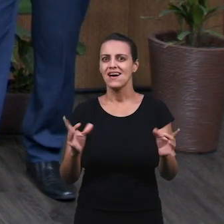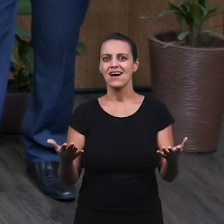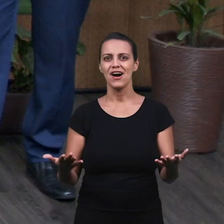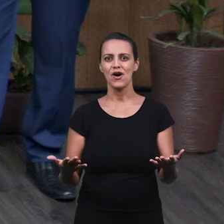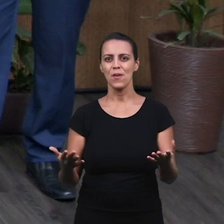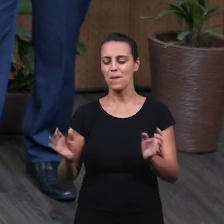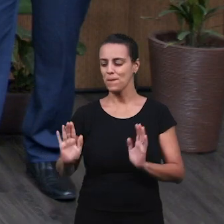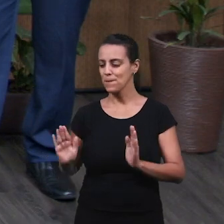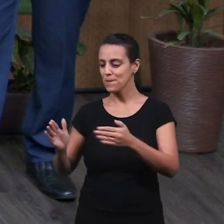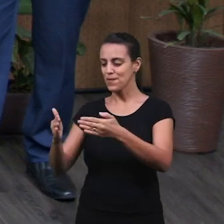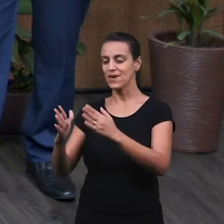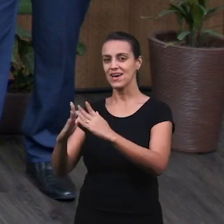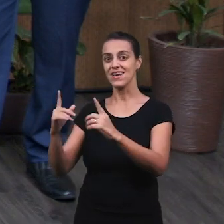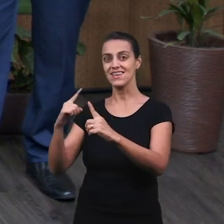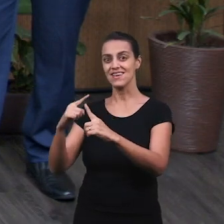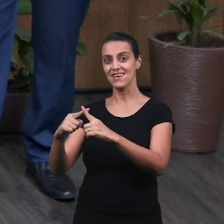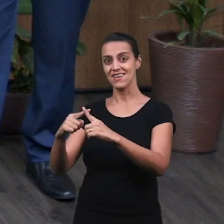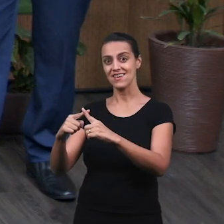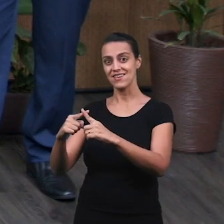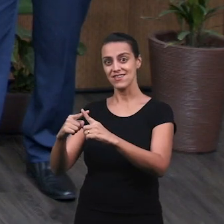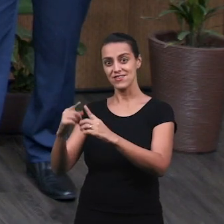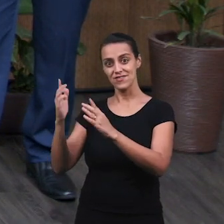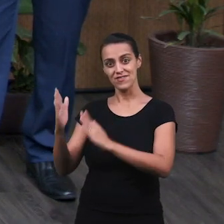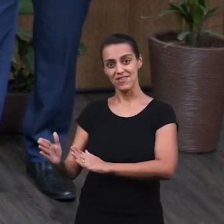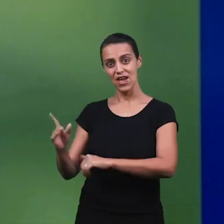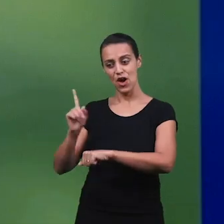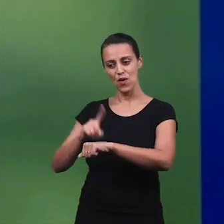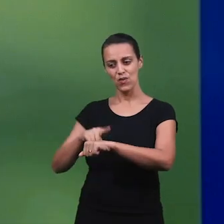à l'Église qui